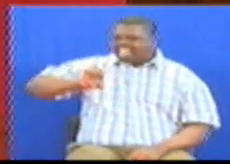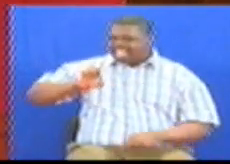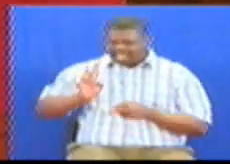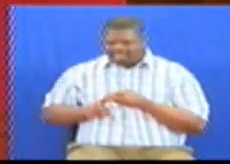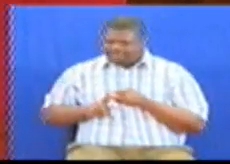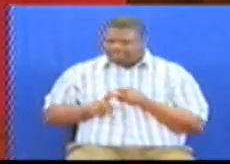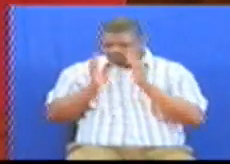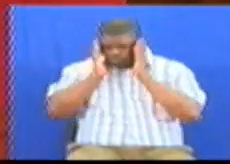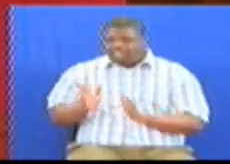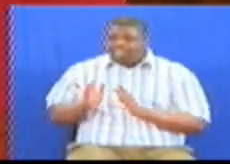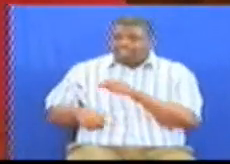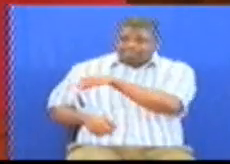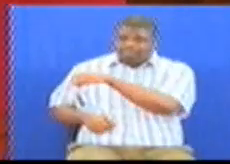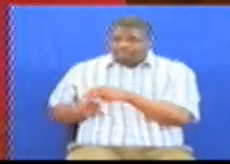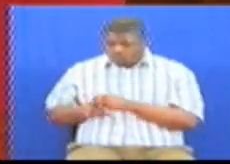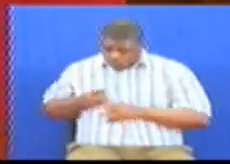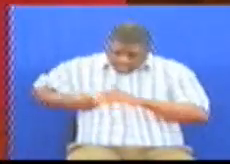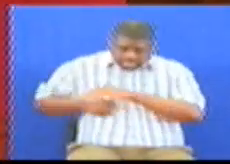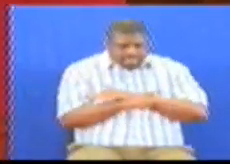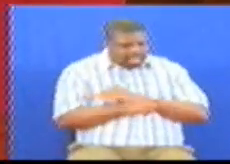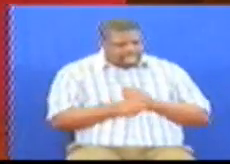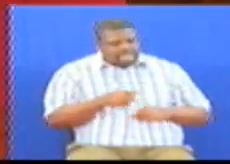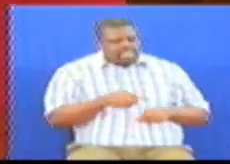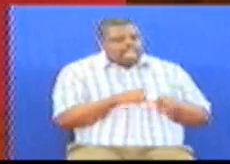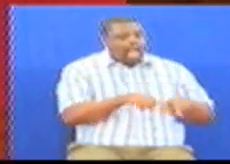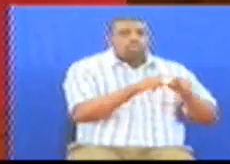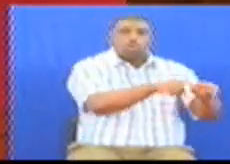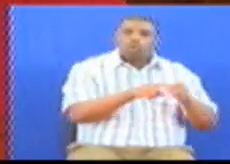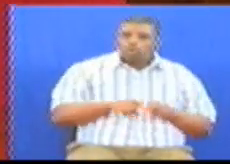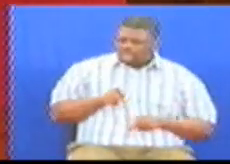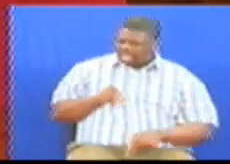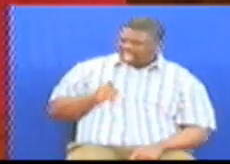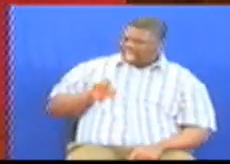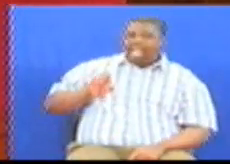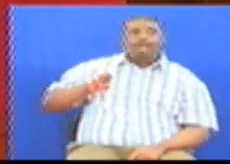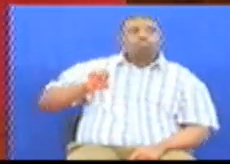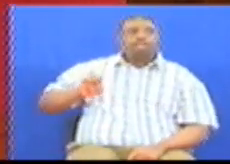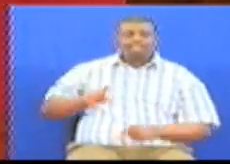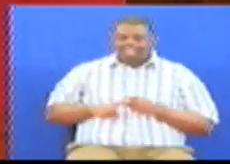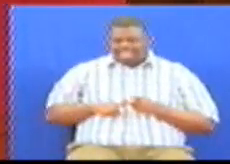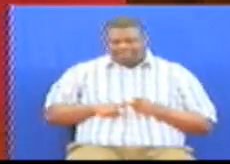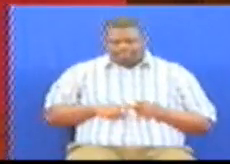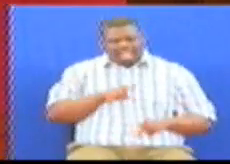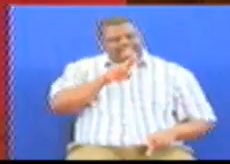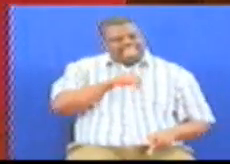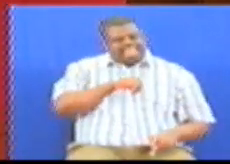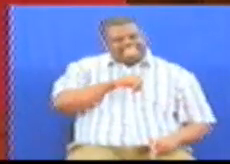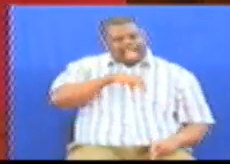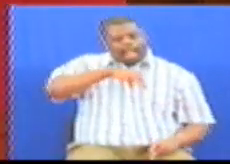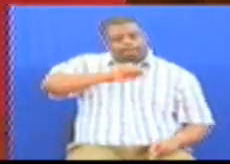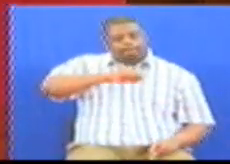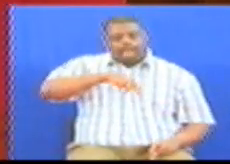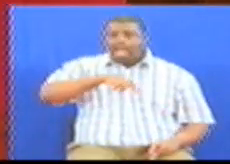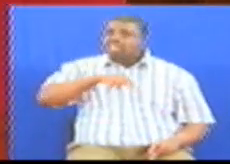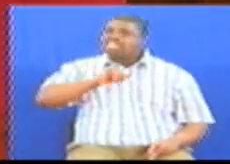Manyere. Wanaingilia Kirando, wanaingilia Wampembe, wanaingilia Kabwe. Na Manyere iko mbali na mpaka kama kilomita